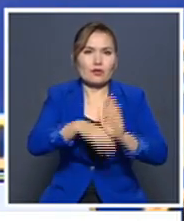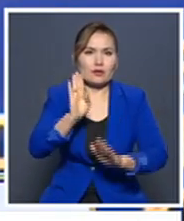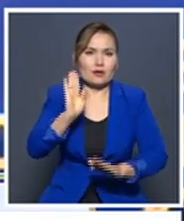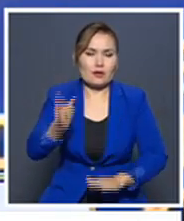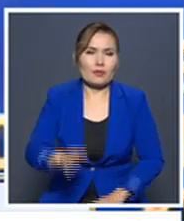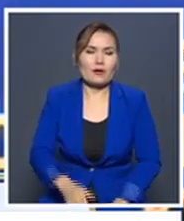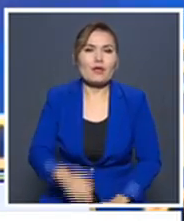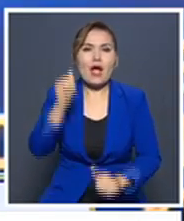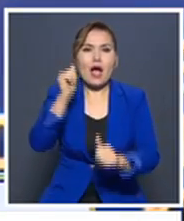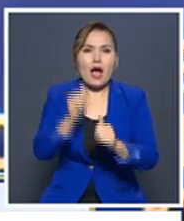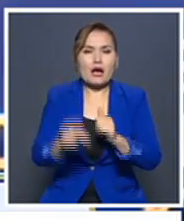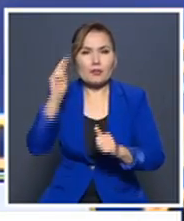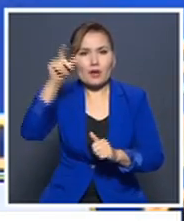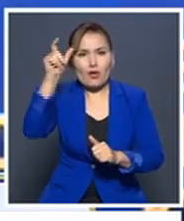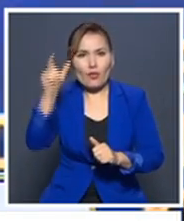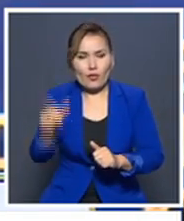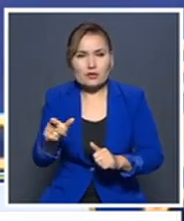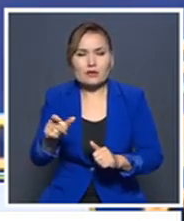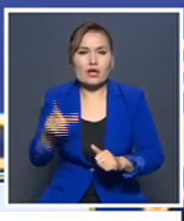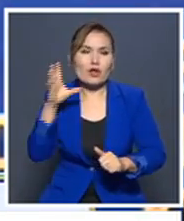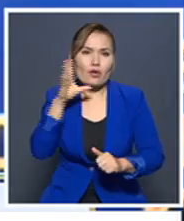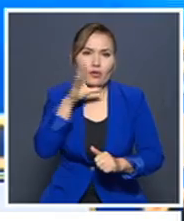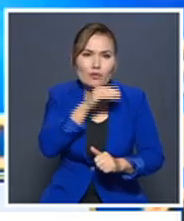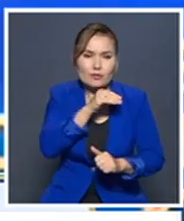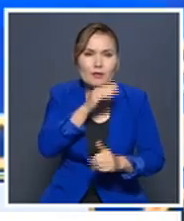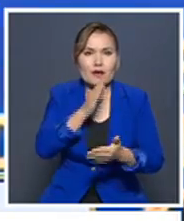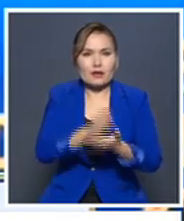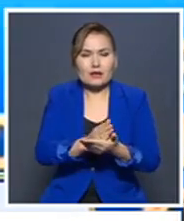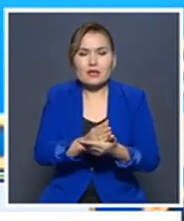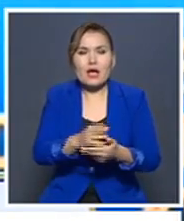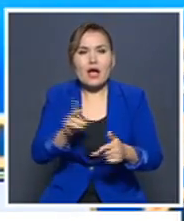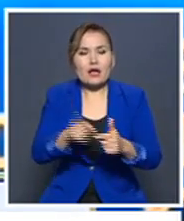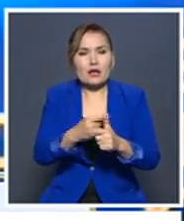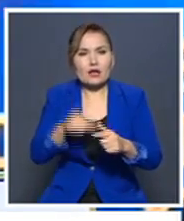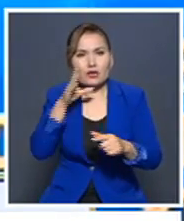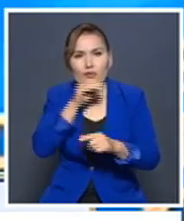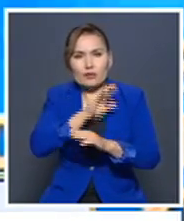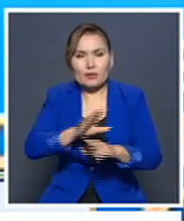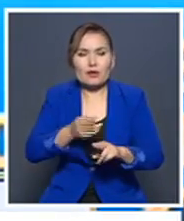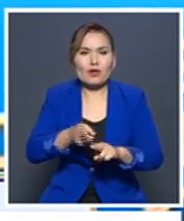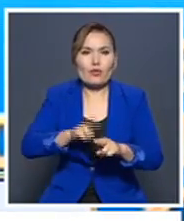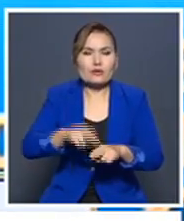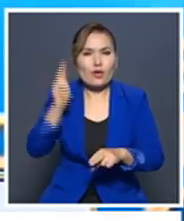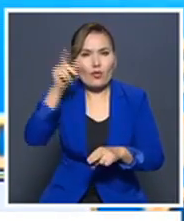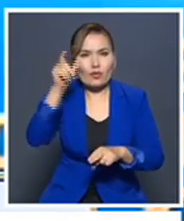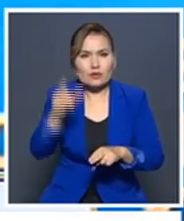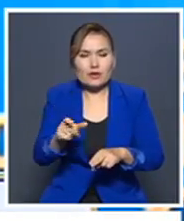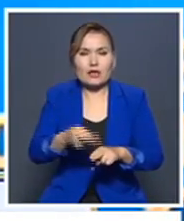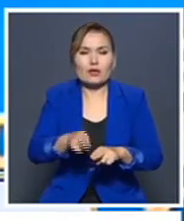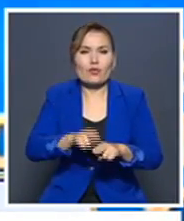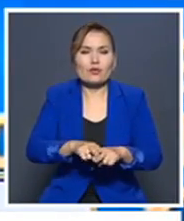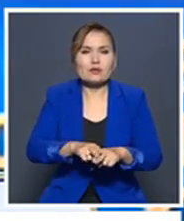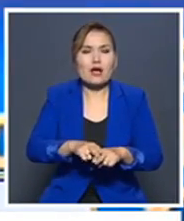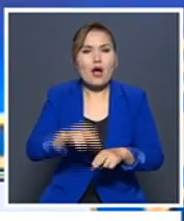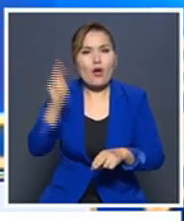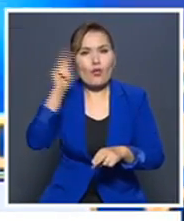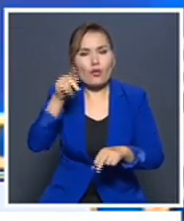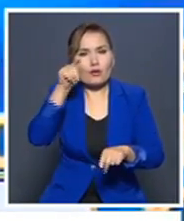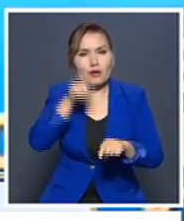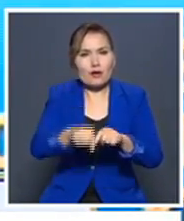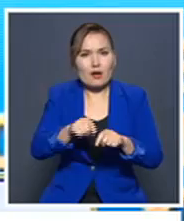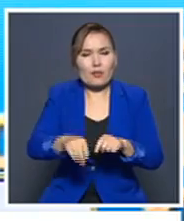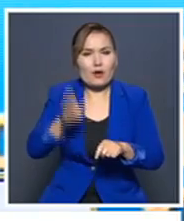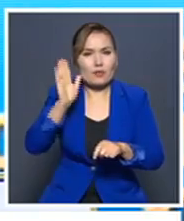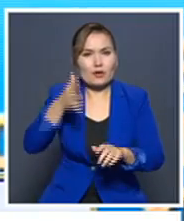оқушының сабақтағы жетістігі, оның бағалауы бір-бірімен салыстыру арқылы қойылатын болса, бүгінгі жаңа критериалды